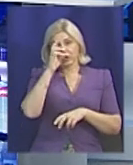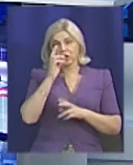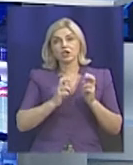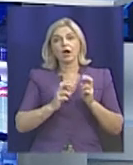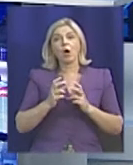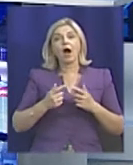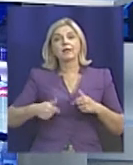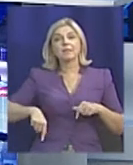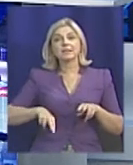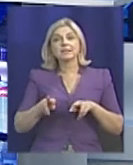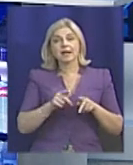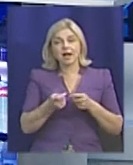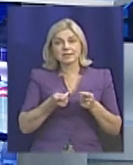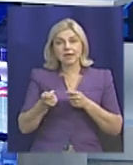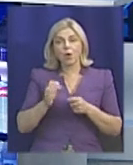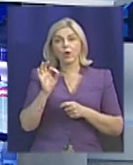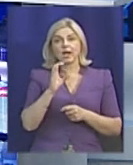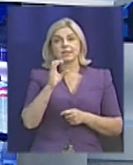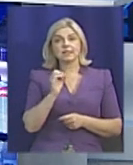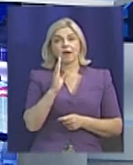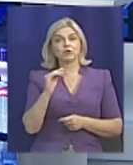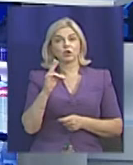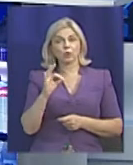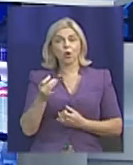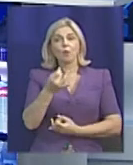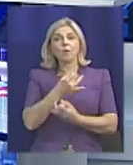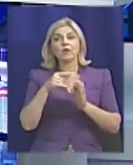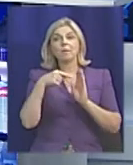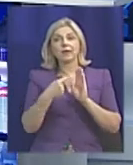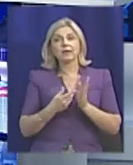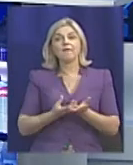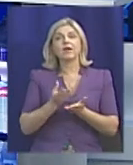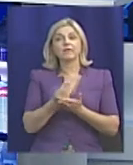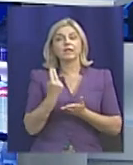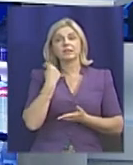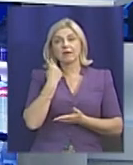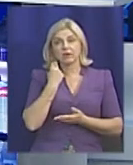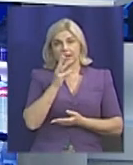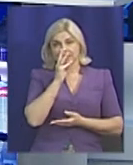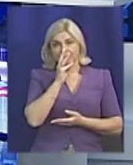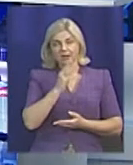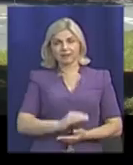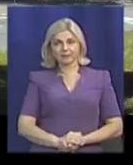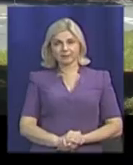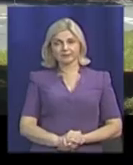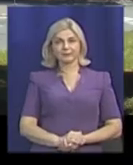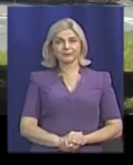адміністрації Олексій Савченко. Обговорювали питання виплати заборгованості із заробітної платні.